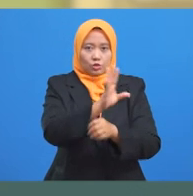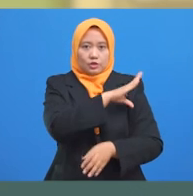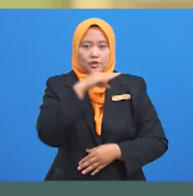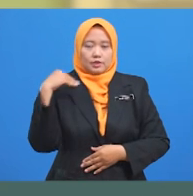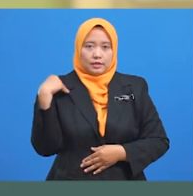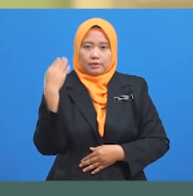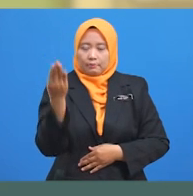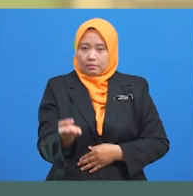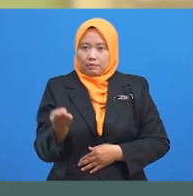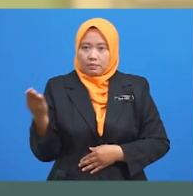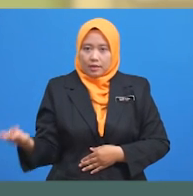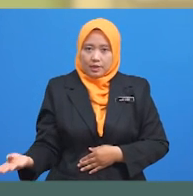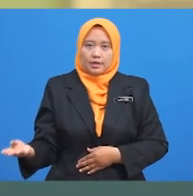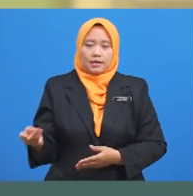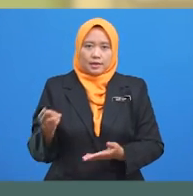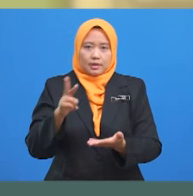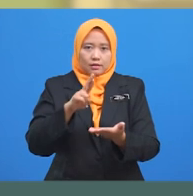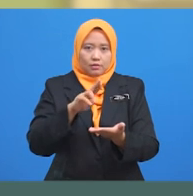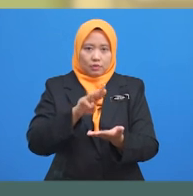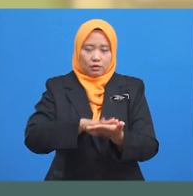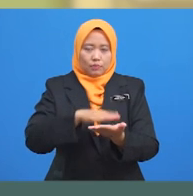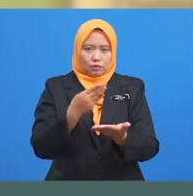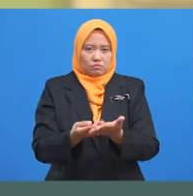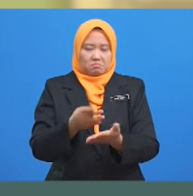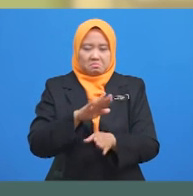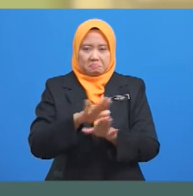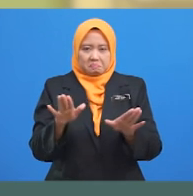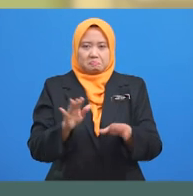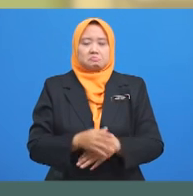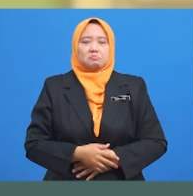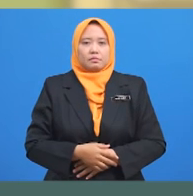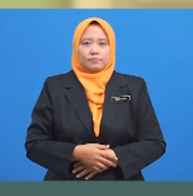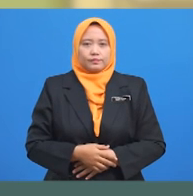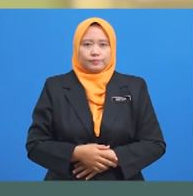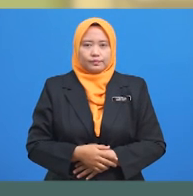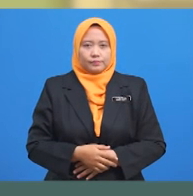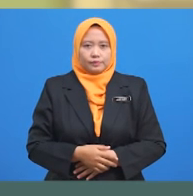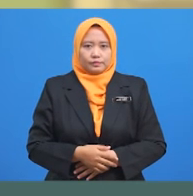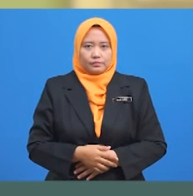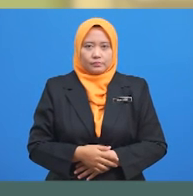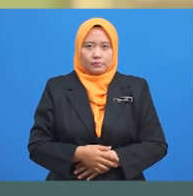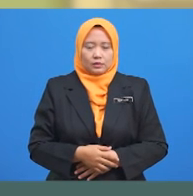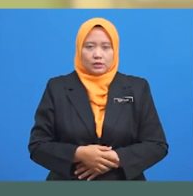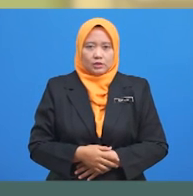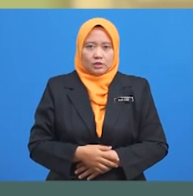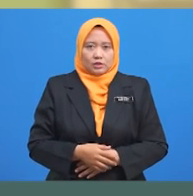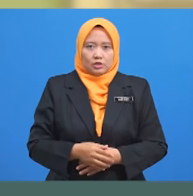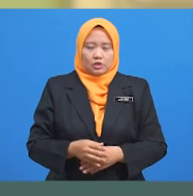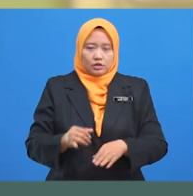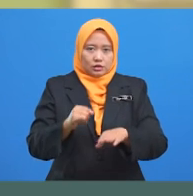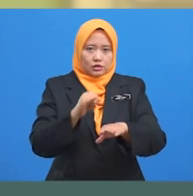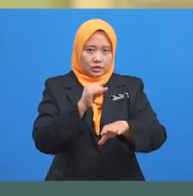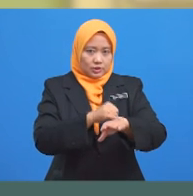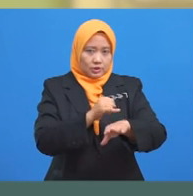Seterusnya, saya akan membincangkan mengenai jangka masa pengeluaran, iaitu masa yang diperlukan